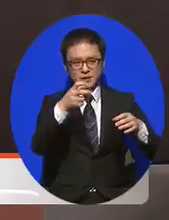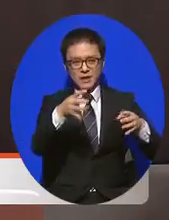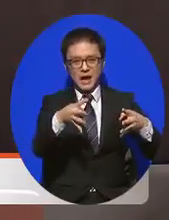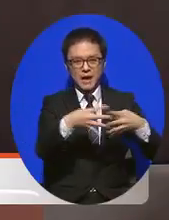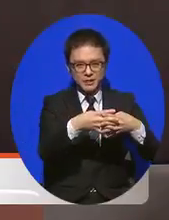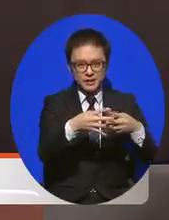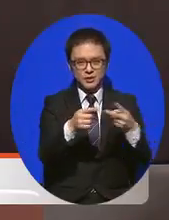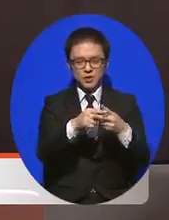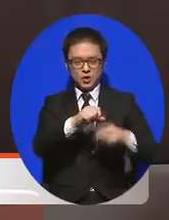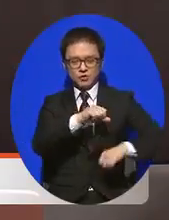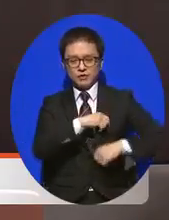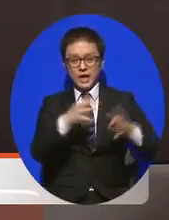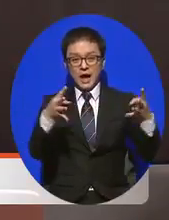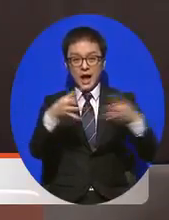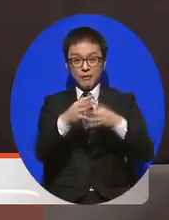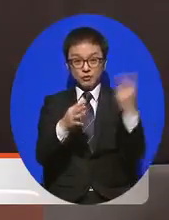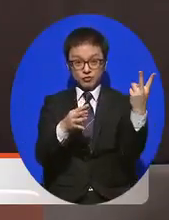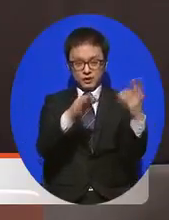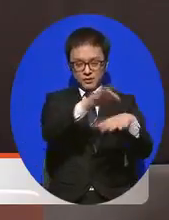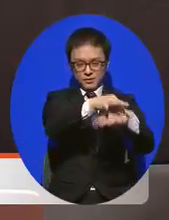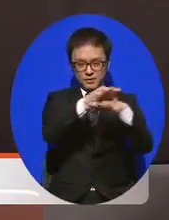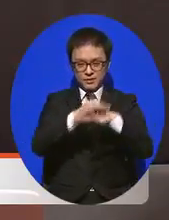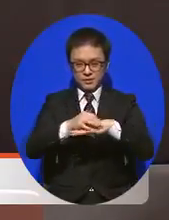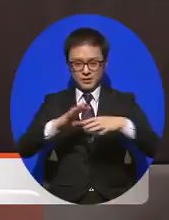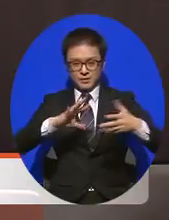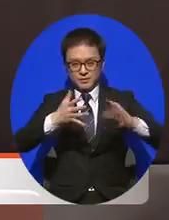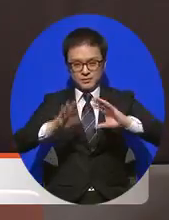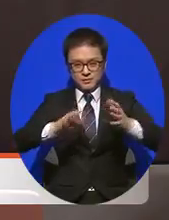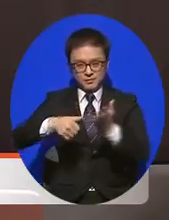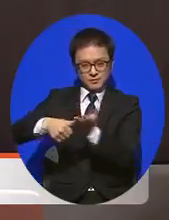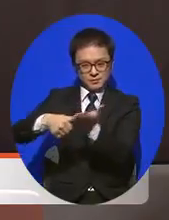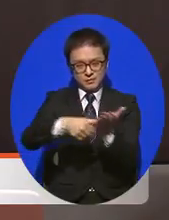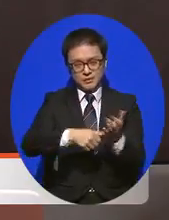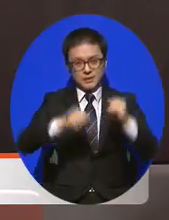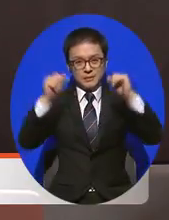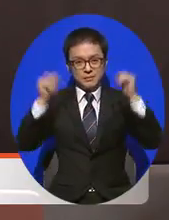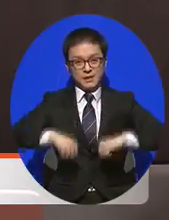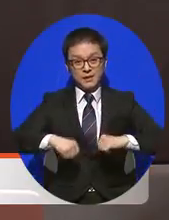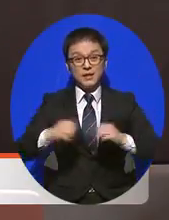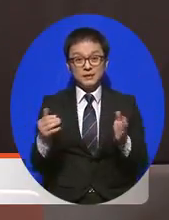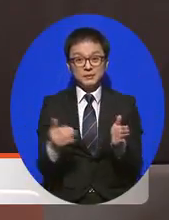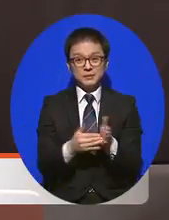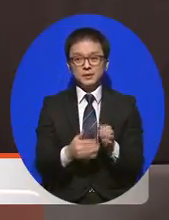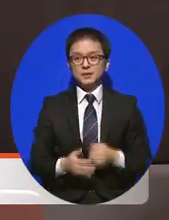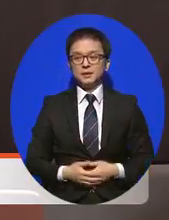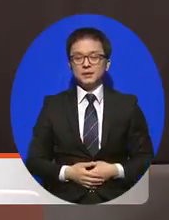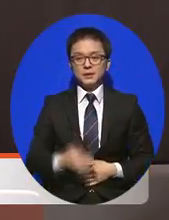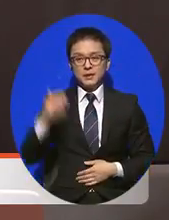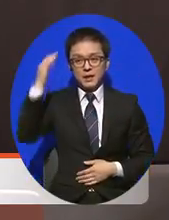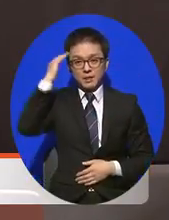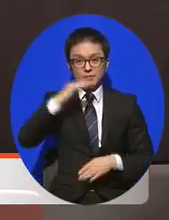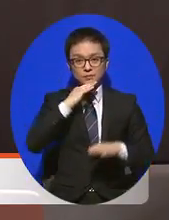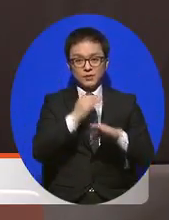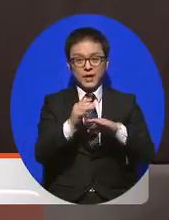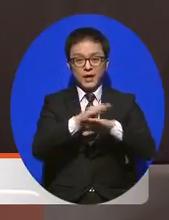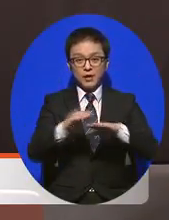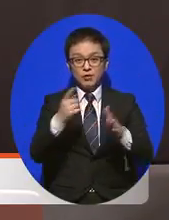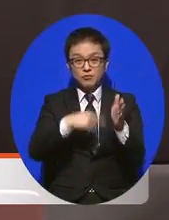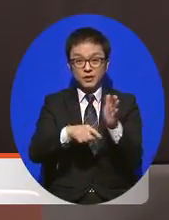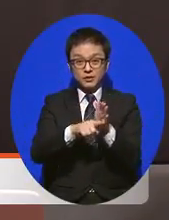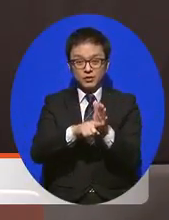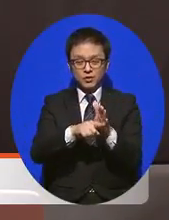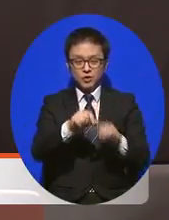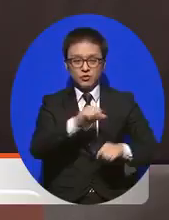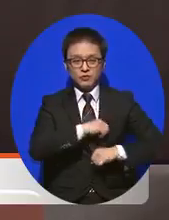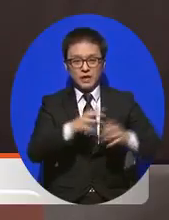남북관계의 발전과 군사적 긴장 완화는 한반도의 완전한 비핵화를 더 쉽게 만들어